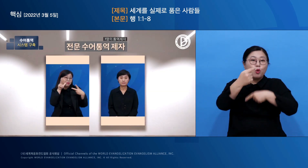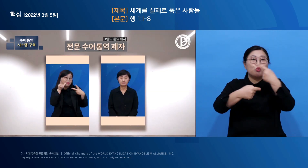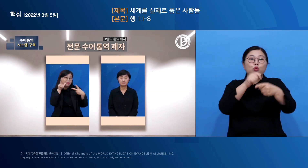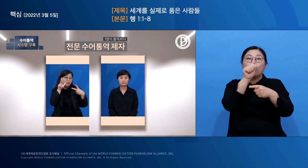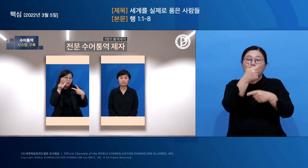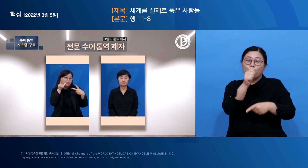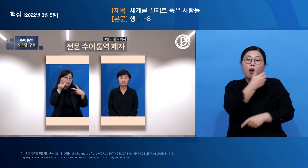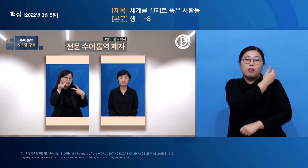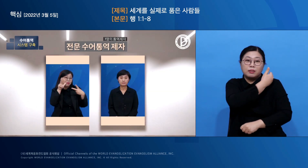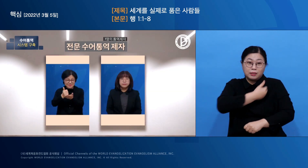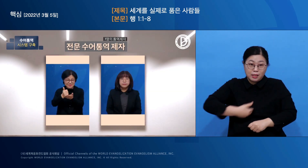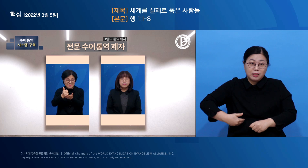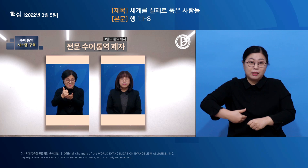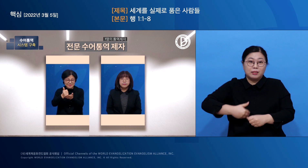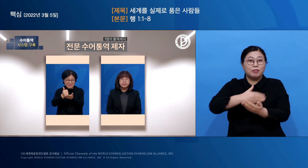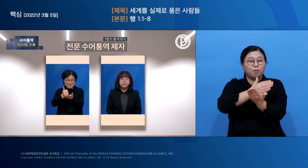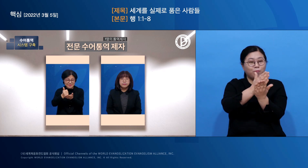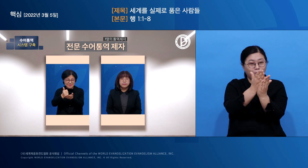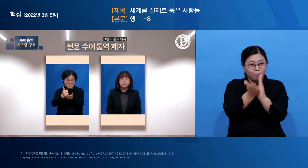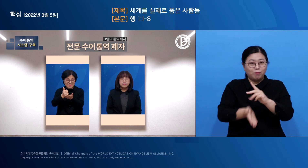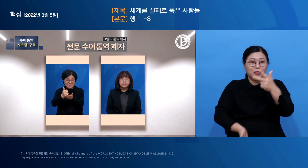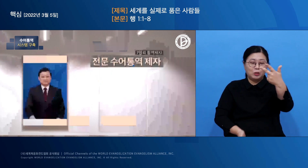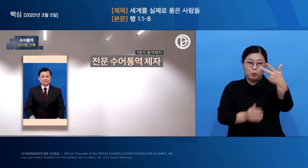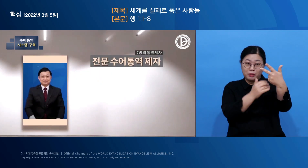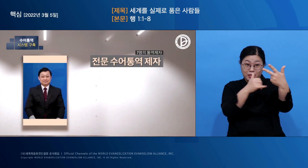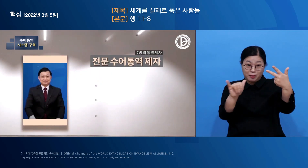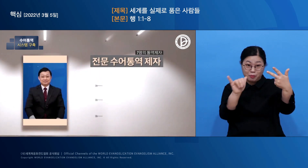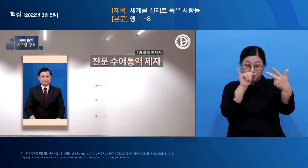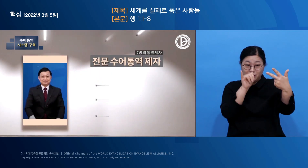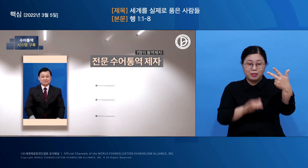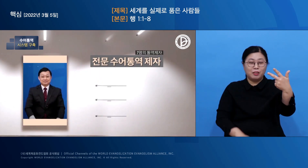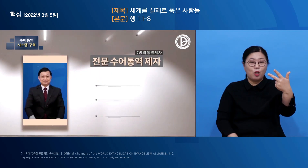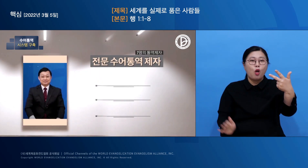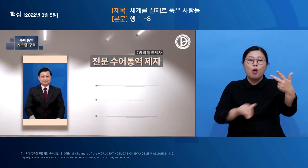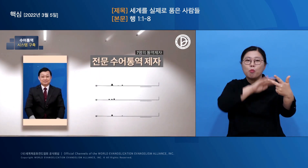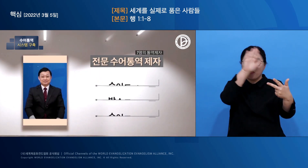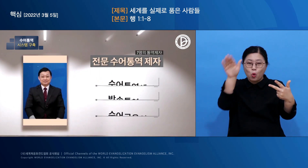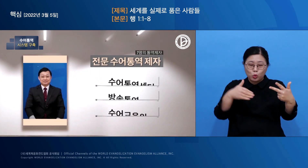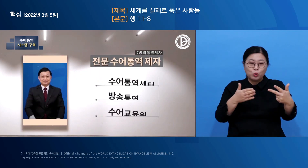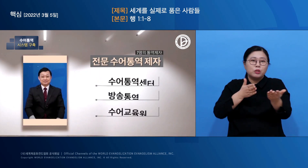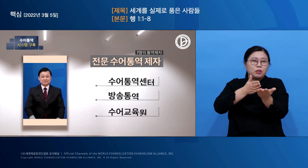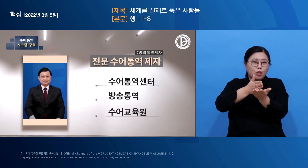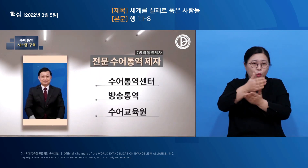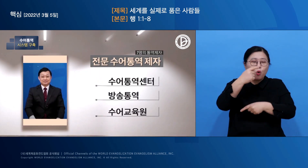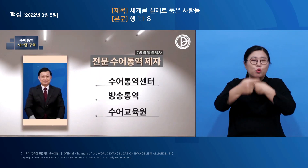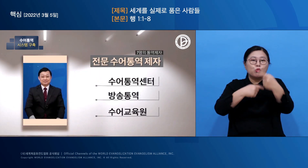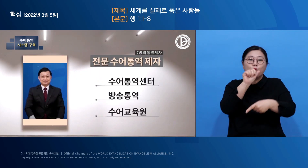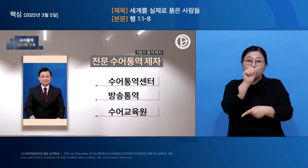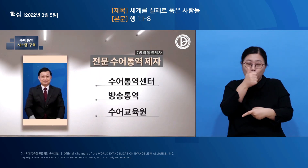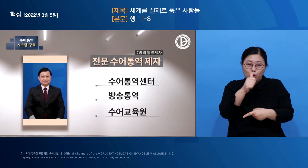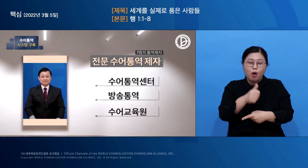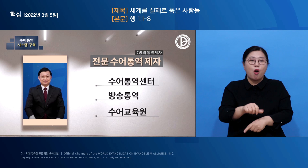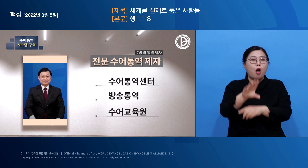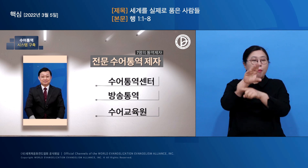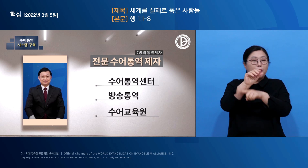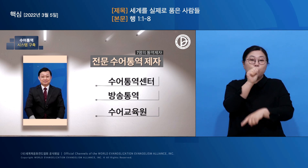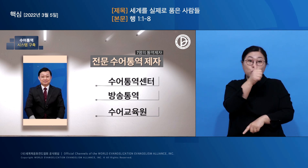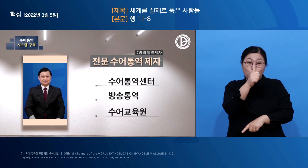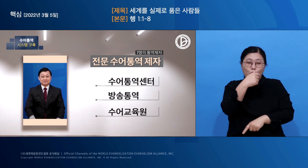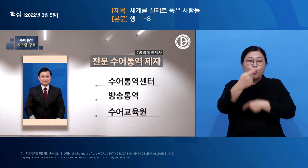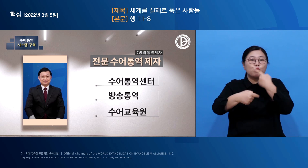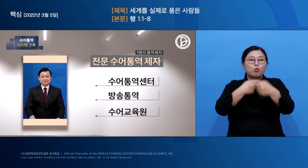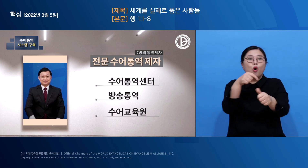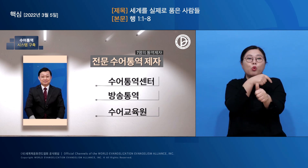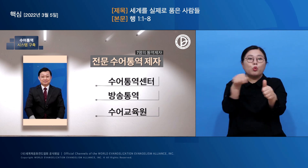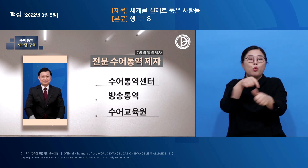제자들이 말씀을 통역하고 있는데 모두 수어 통역센터, 방송 통역, 수어 교육원